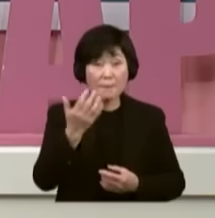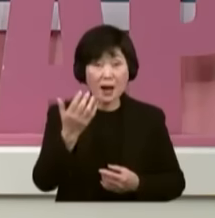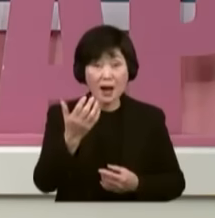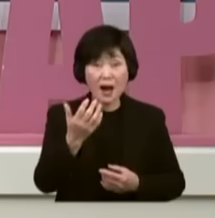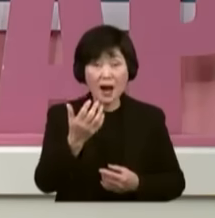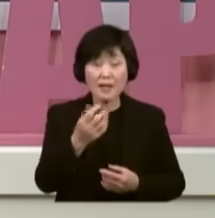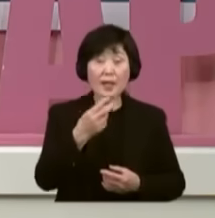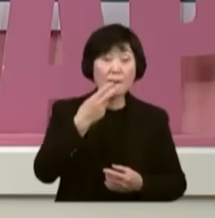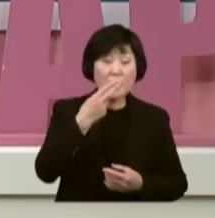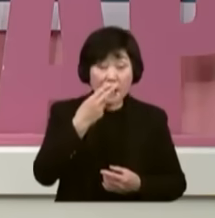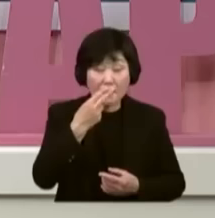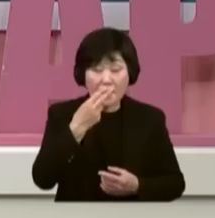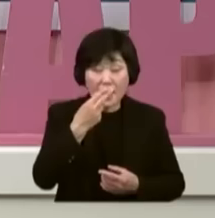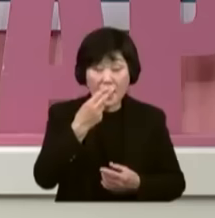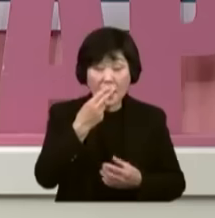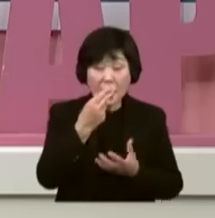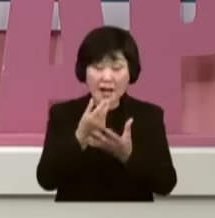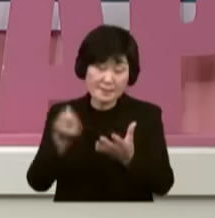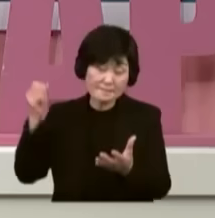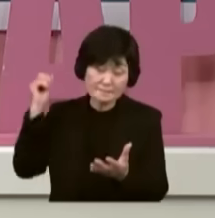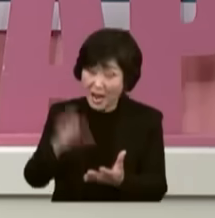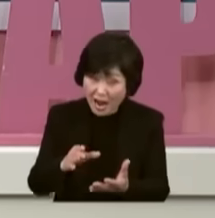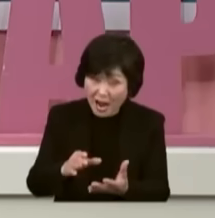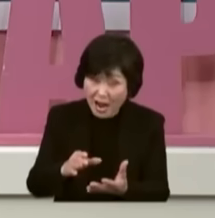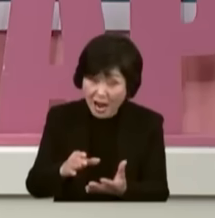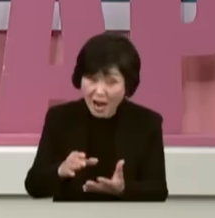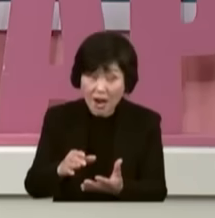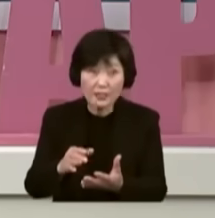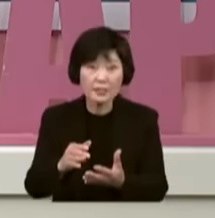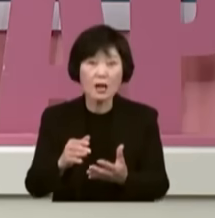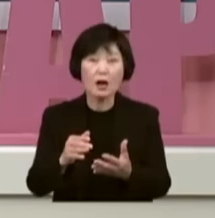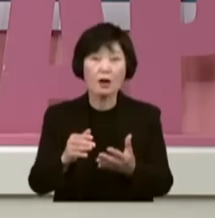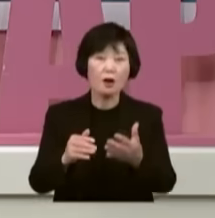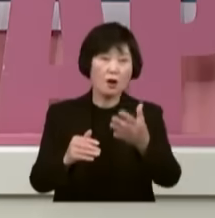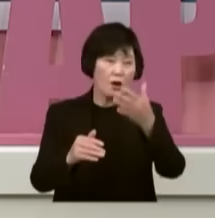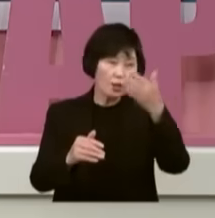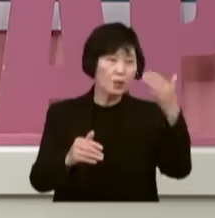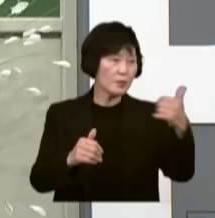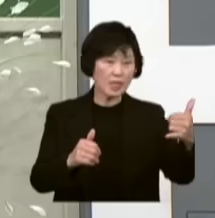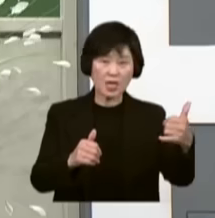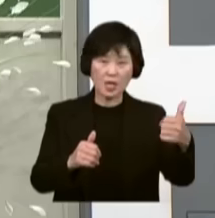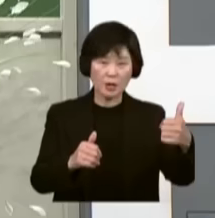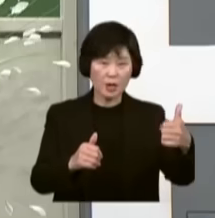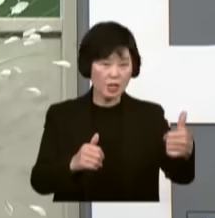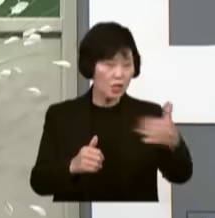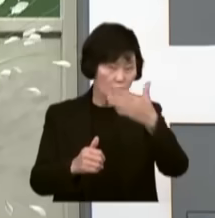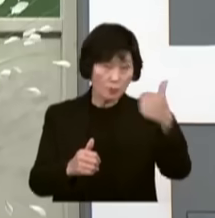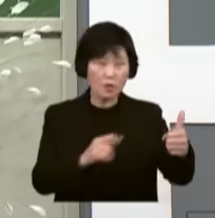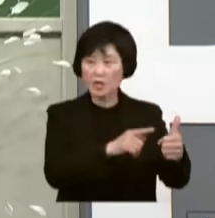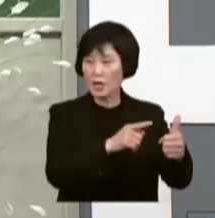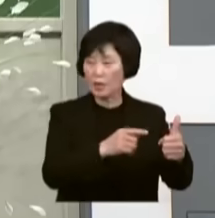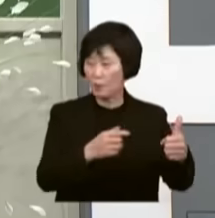물 있는 거기다가 던졌어. 던지고 이러고 있는데 이 사람은 기분 나쁜 거야. 그렇지. 자기한테